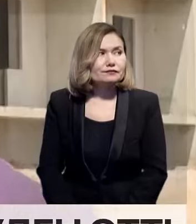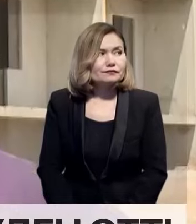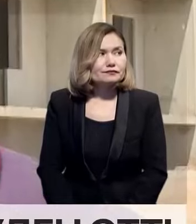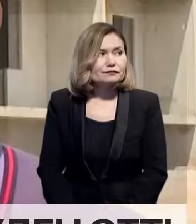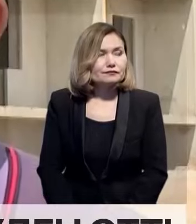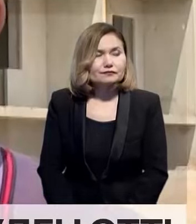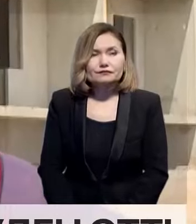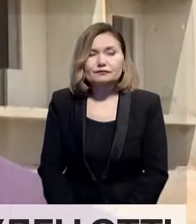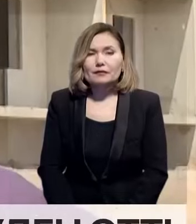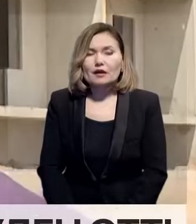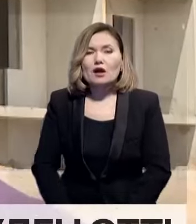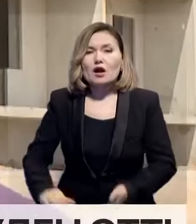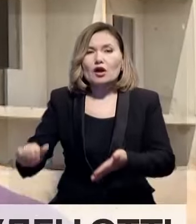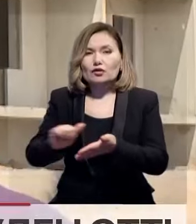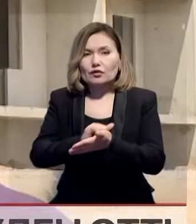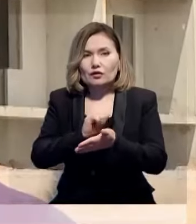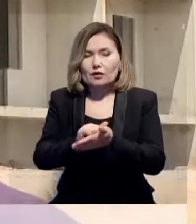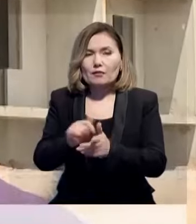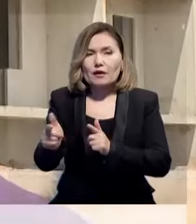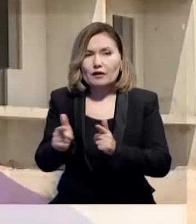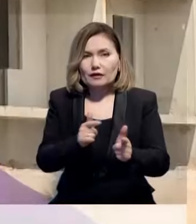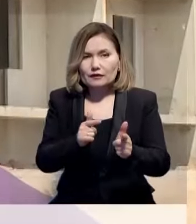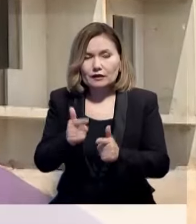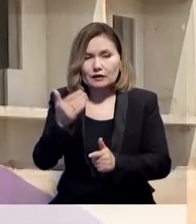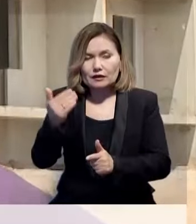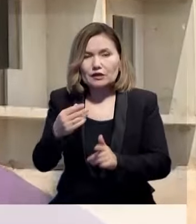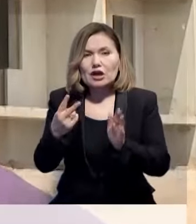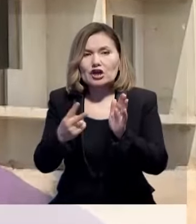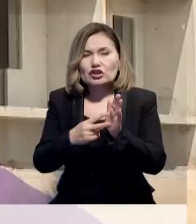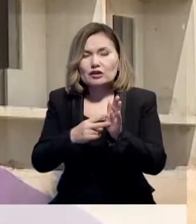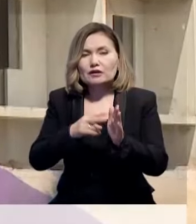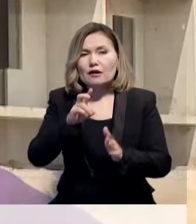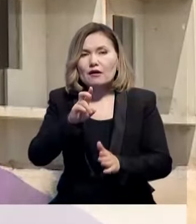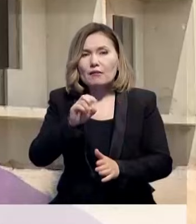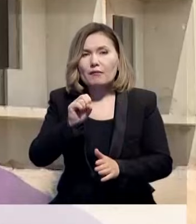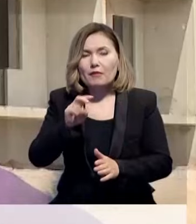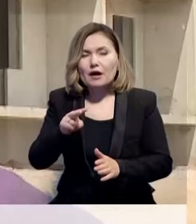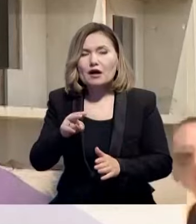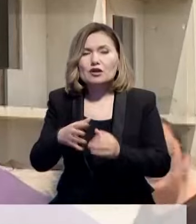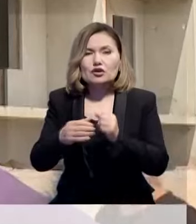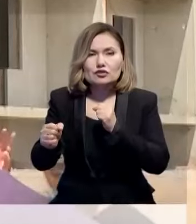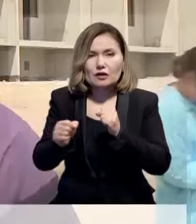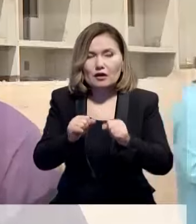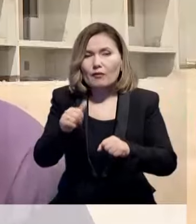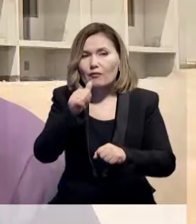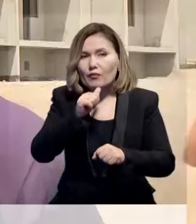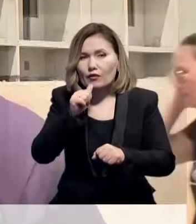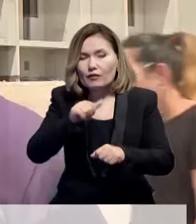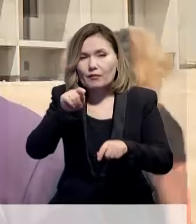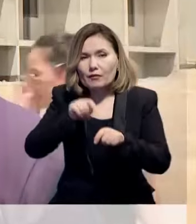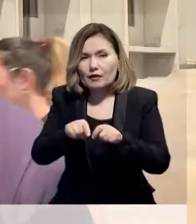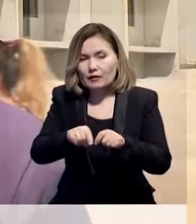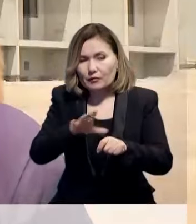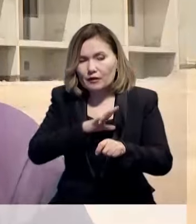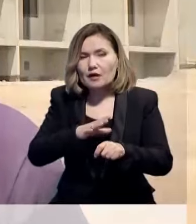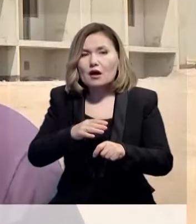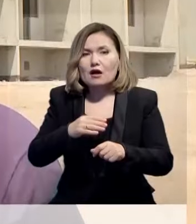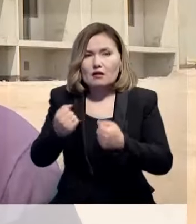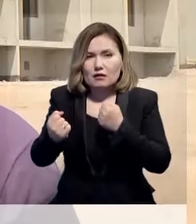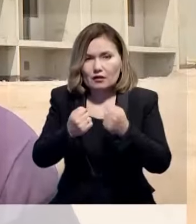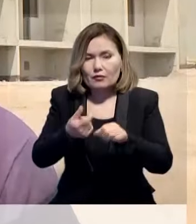Енді проекттық сметалық жоба бойынша 7 балдық аймақ Шымкент қаласы сол 7 балға сынақ өткізілді. Біз мына сынақ өтіп біткеннен